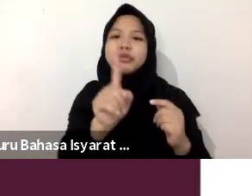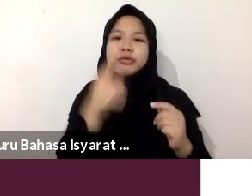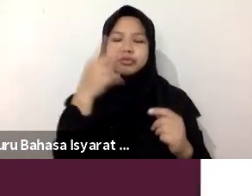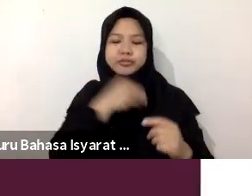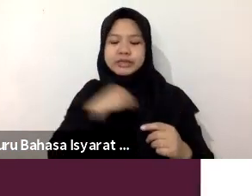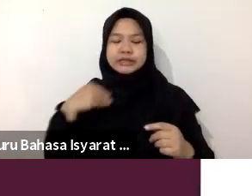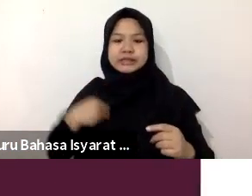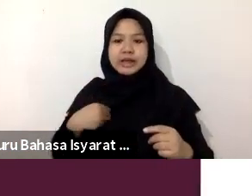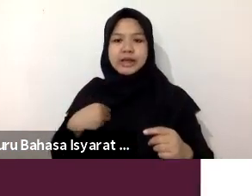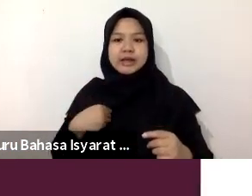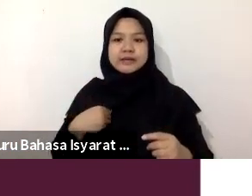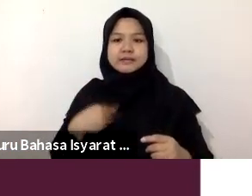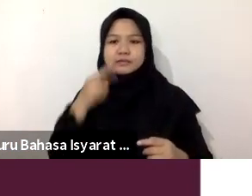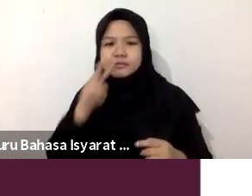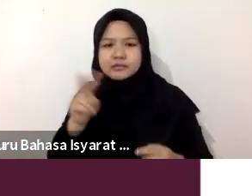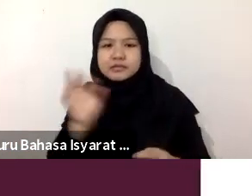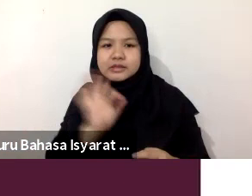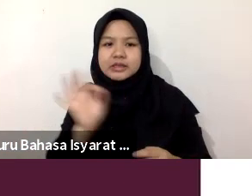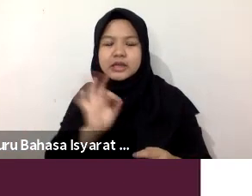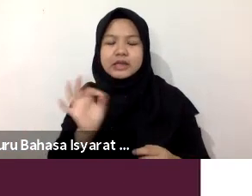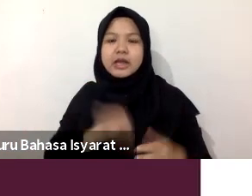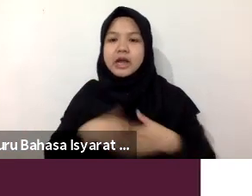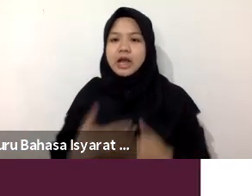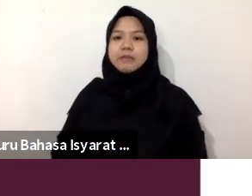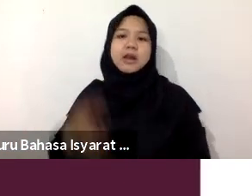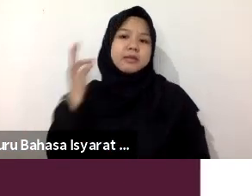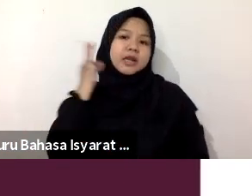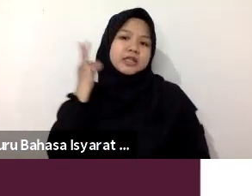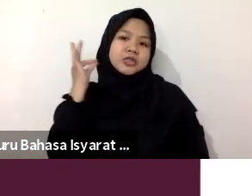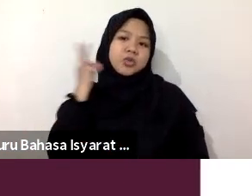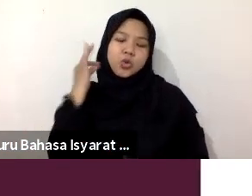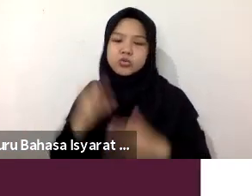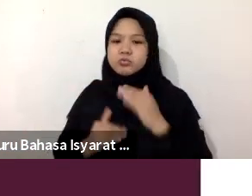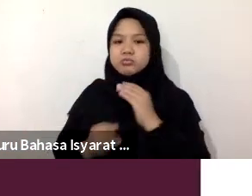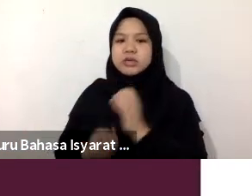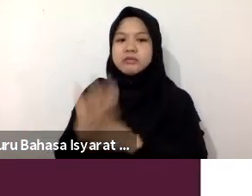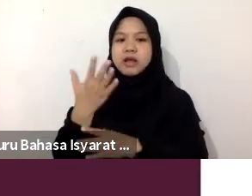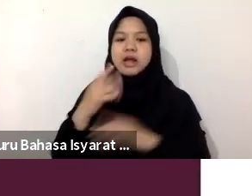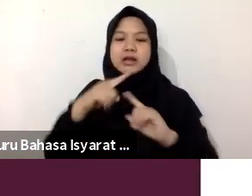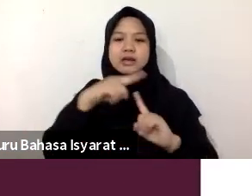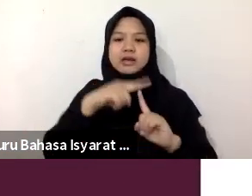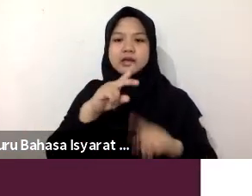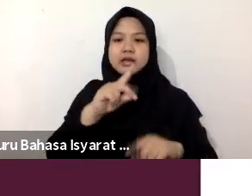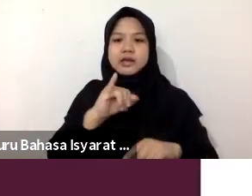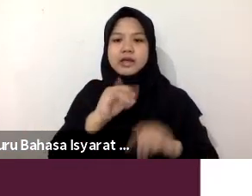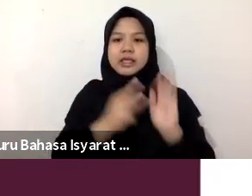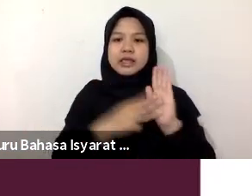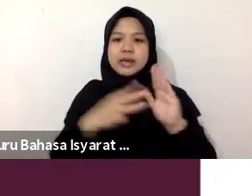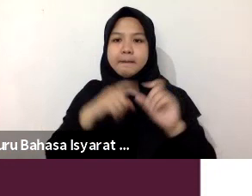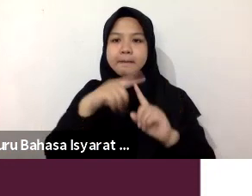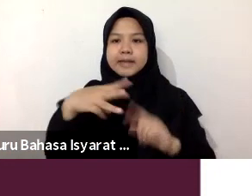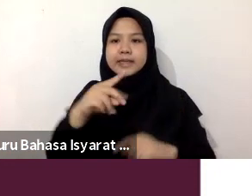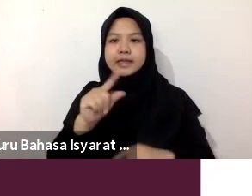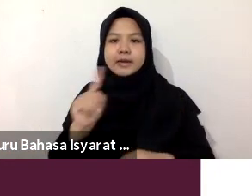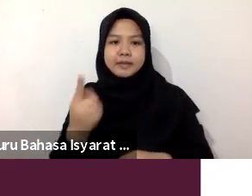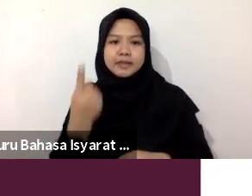tidak ada kehamilan yang berisiko dalam perkembangan di trimester pertama. Kemudian pada kasus risiko tinggi,